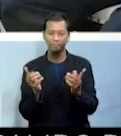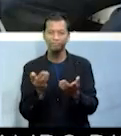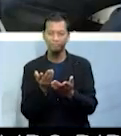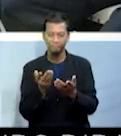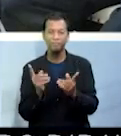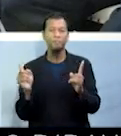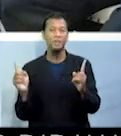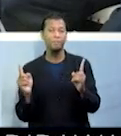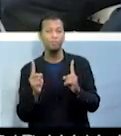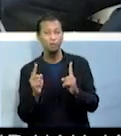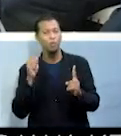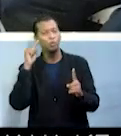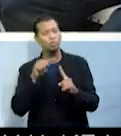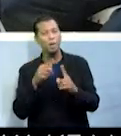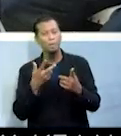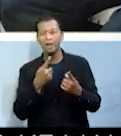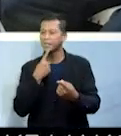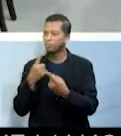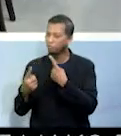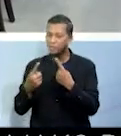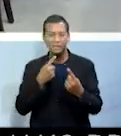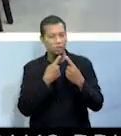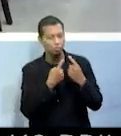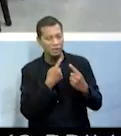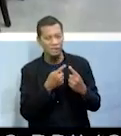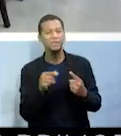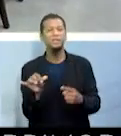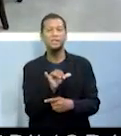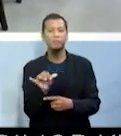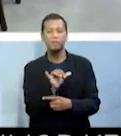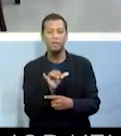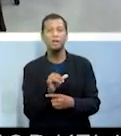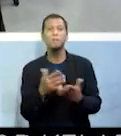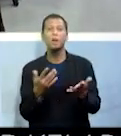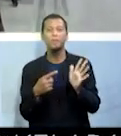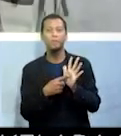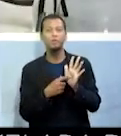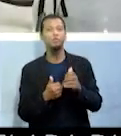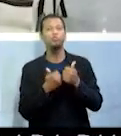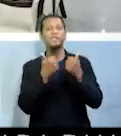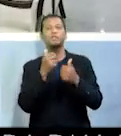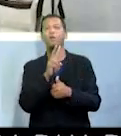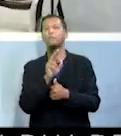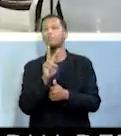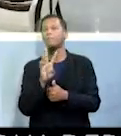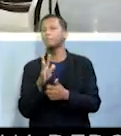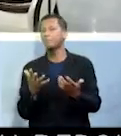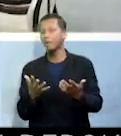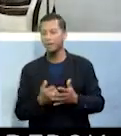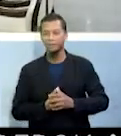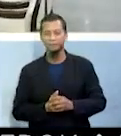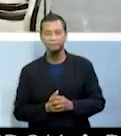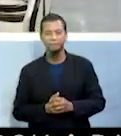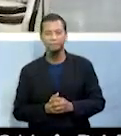dari diskusi-diskusi sebelumnya sebagai partai politik non-parlemen yang dulu juga ikut di pemilu